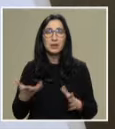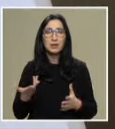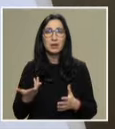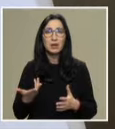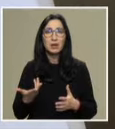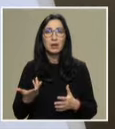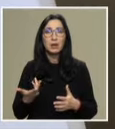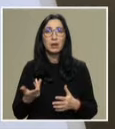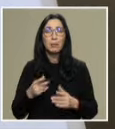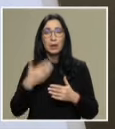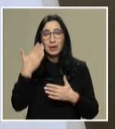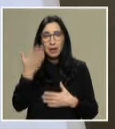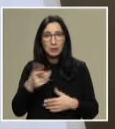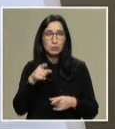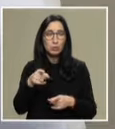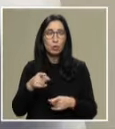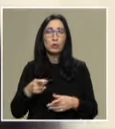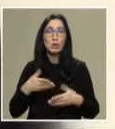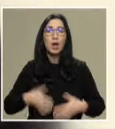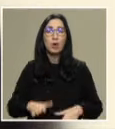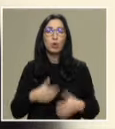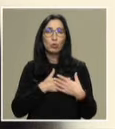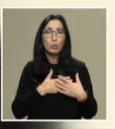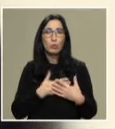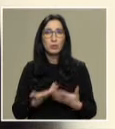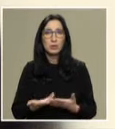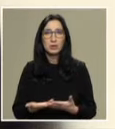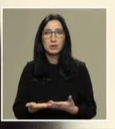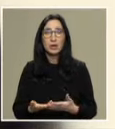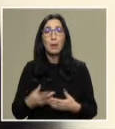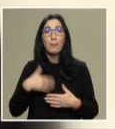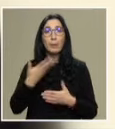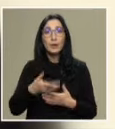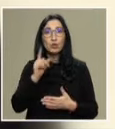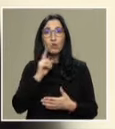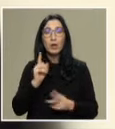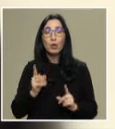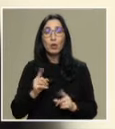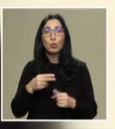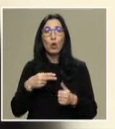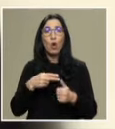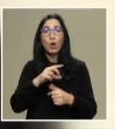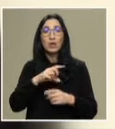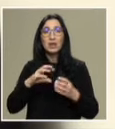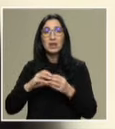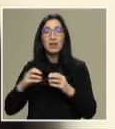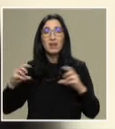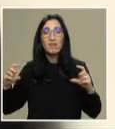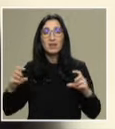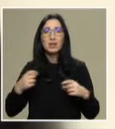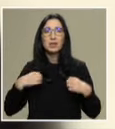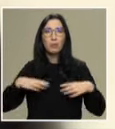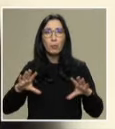нацията. Прекланяме се пред този родолюбец и аристократ на духа, пред човека, чието девиз е свобода, честност,